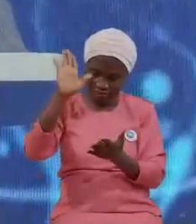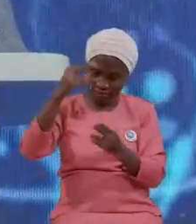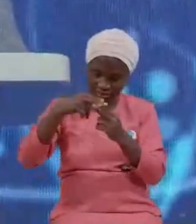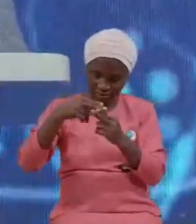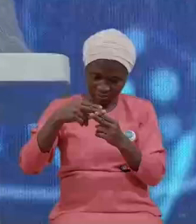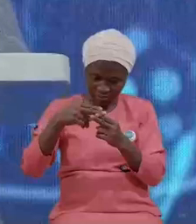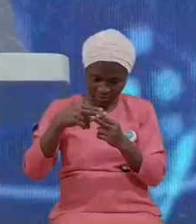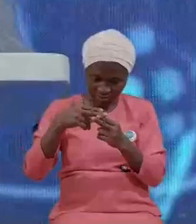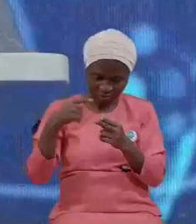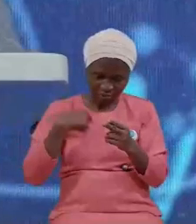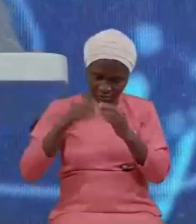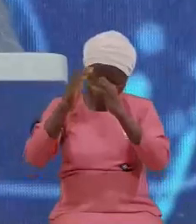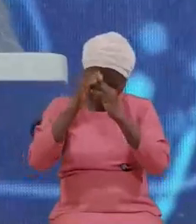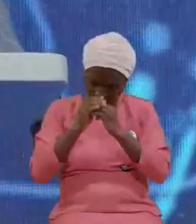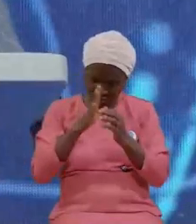Nous t'adorons.